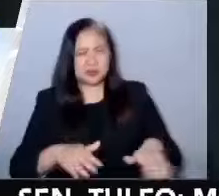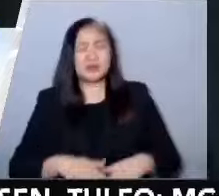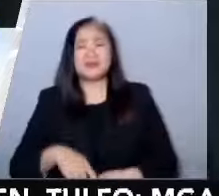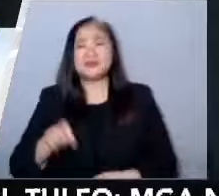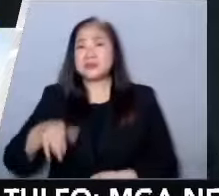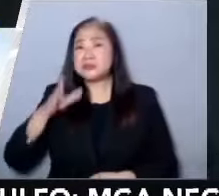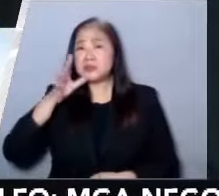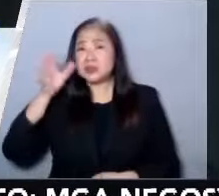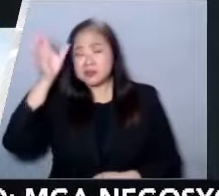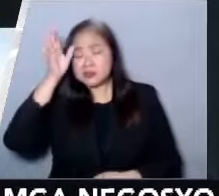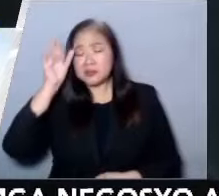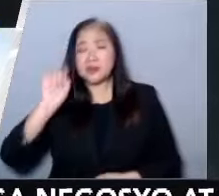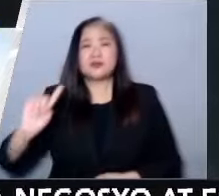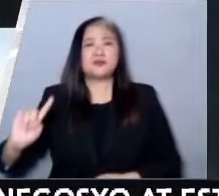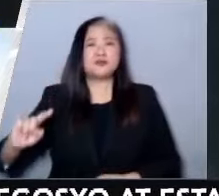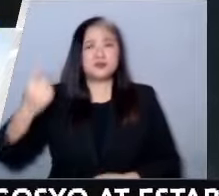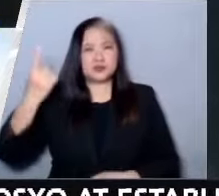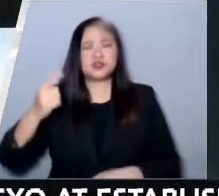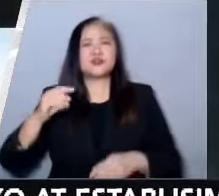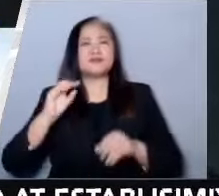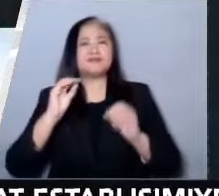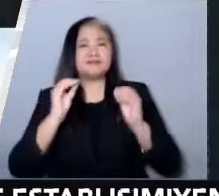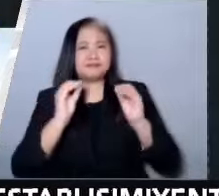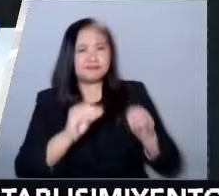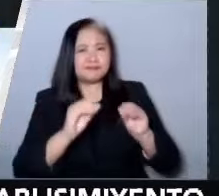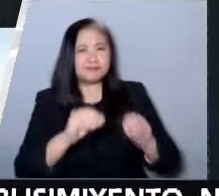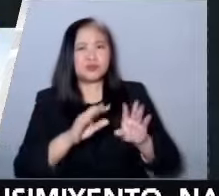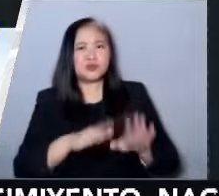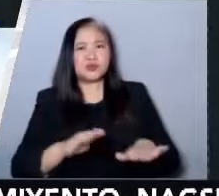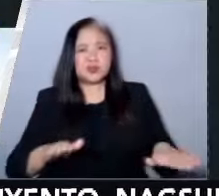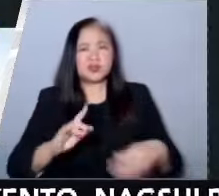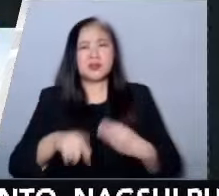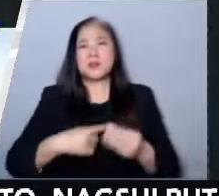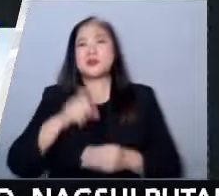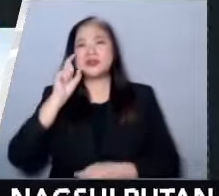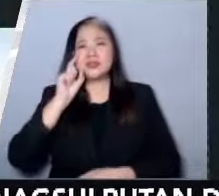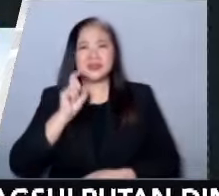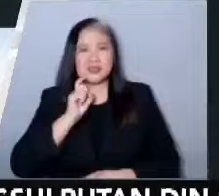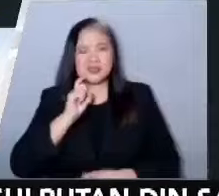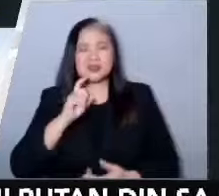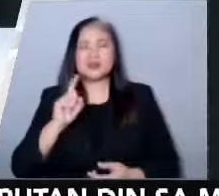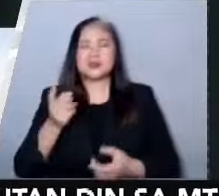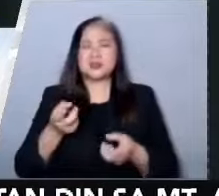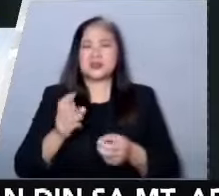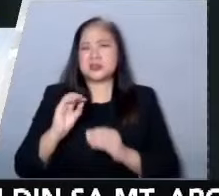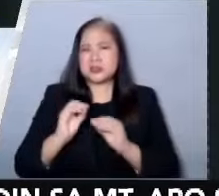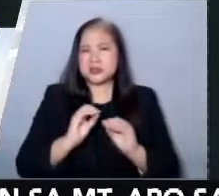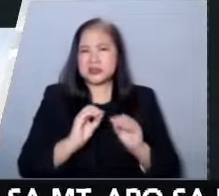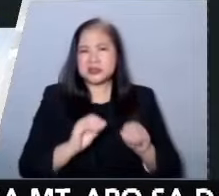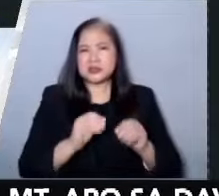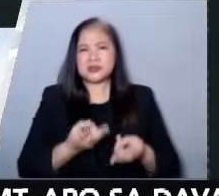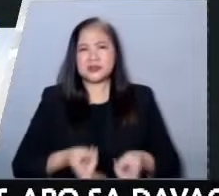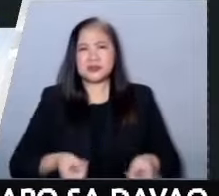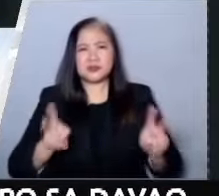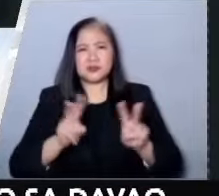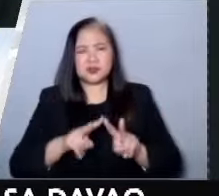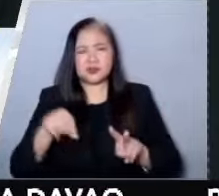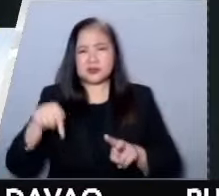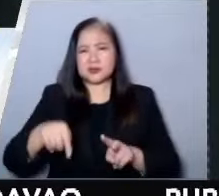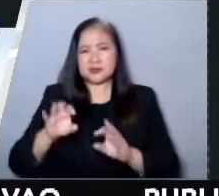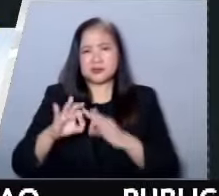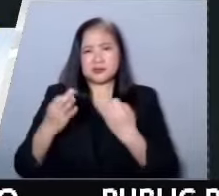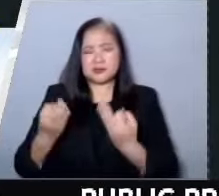first sexuality educator of your children values no ah within the family parental